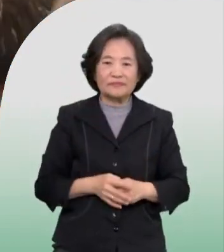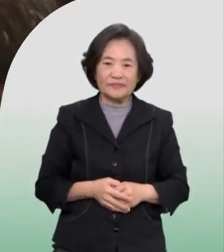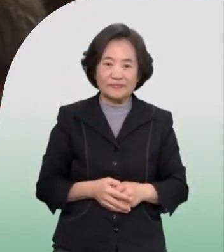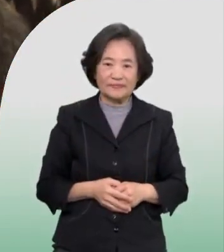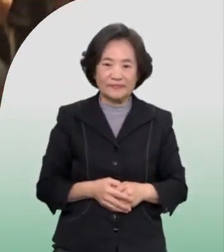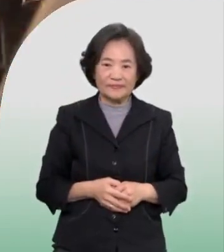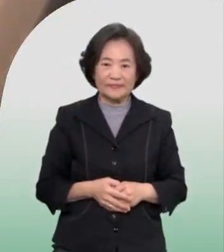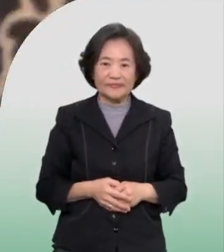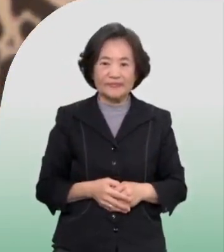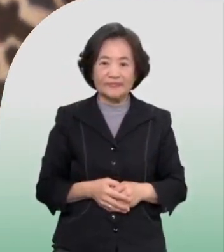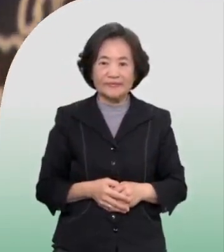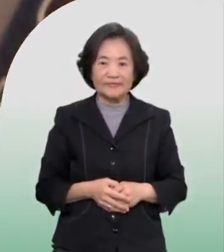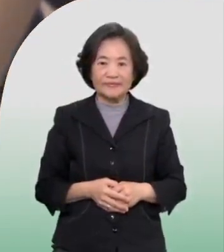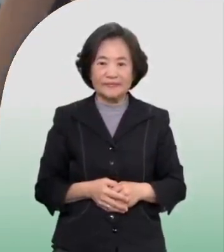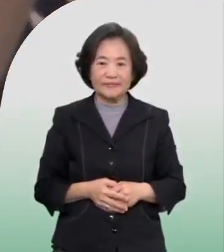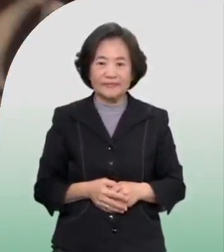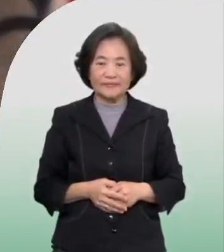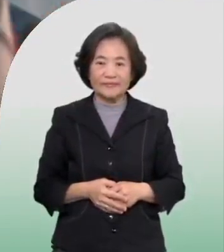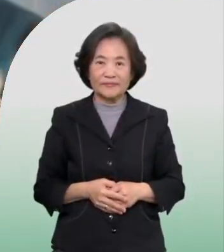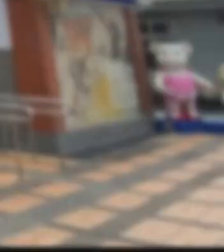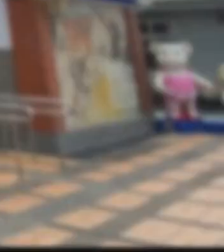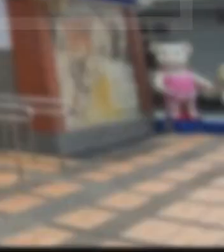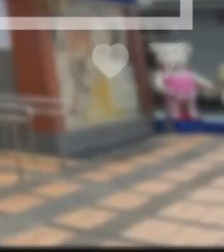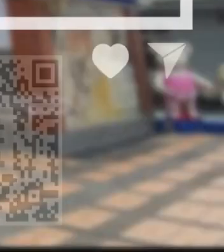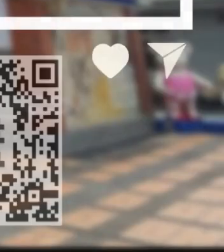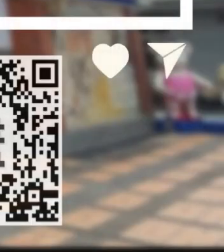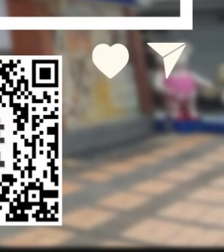下卡新闻，翁小琪发言报道。